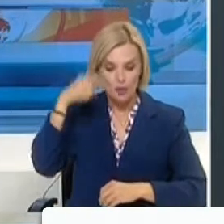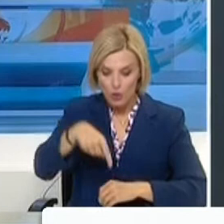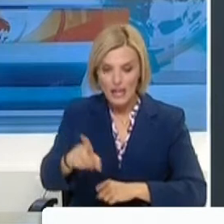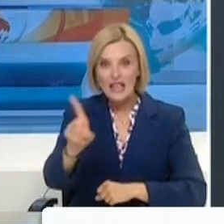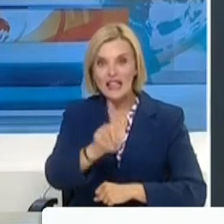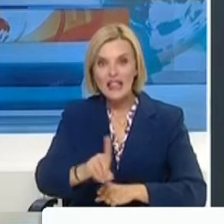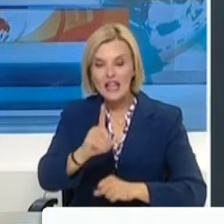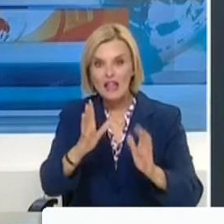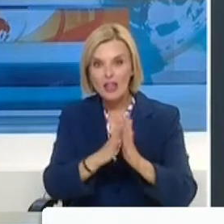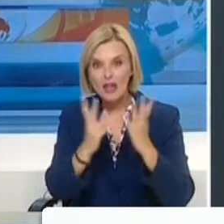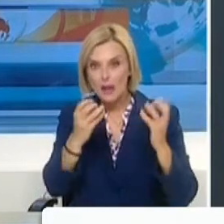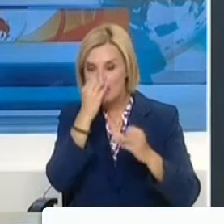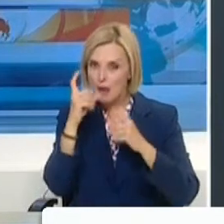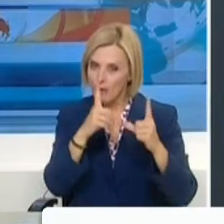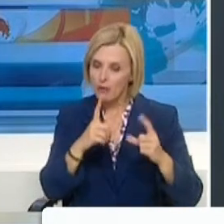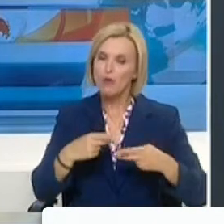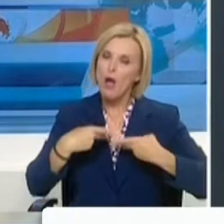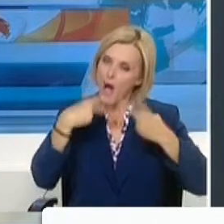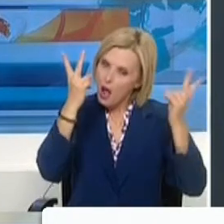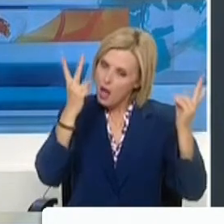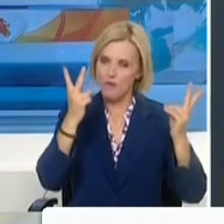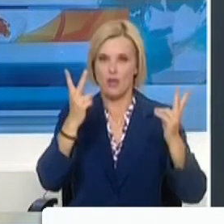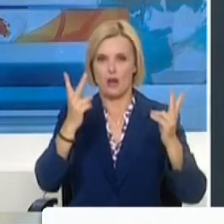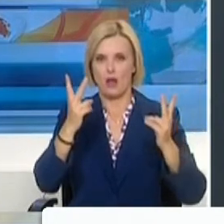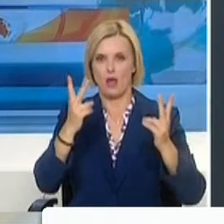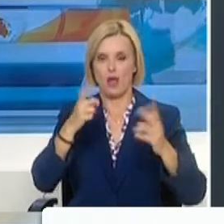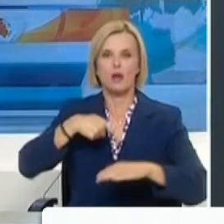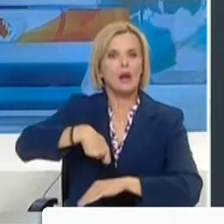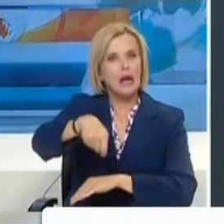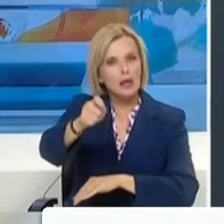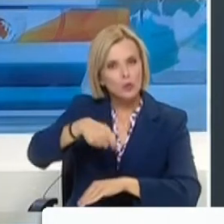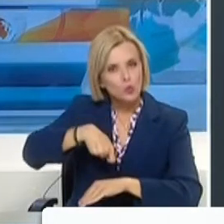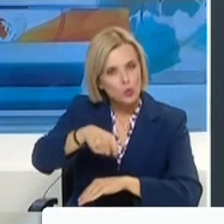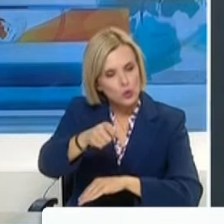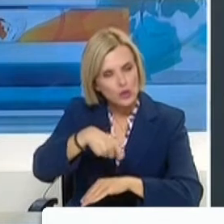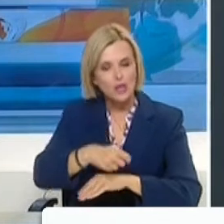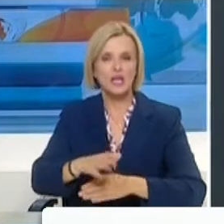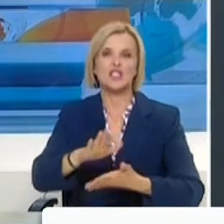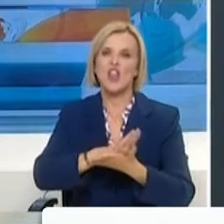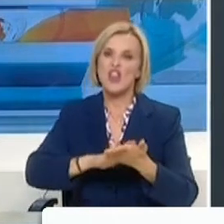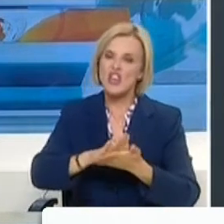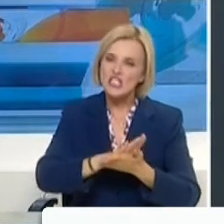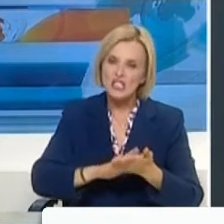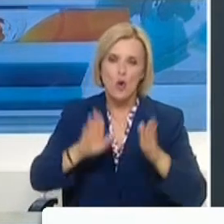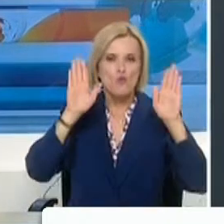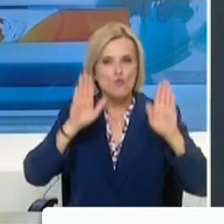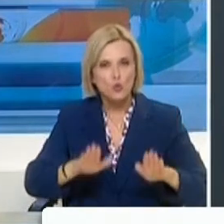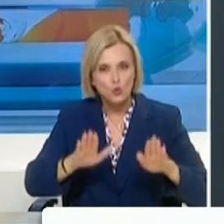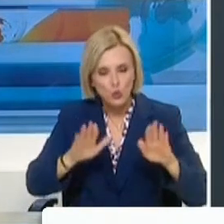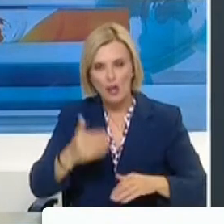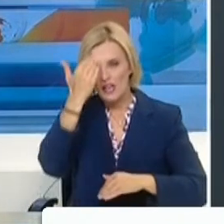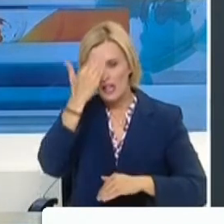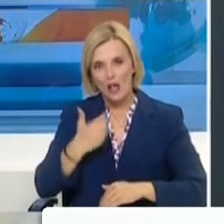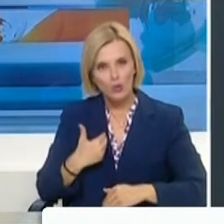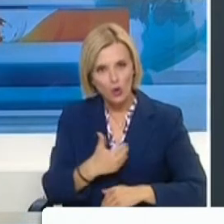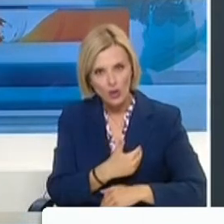Μαΐου. Επιτρέπεται η τέλεση λειτουργιών και μυστηρίων με τη συμμετοχή πιστών για όλες τις θρησκευτικές κοινότητες. Ο αριθμός